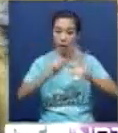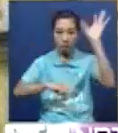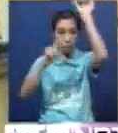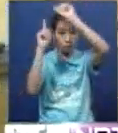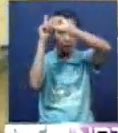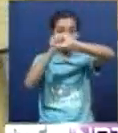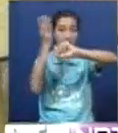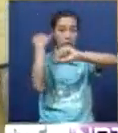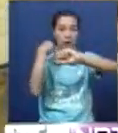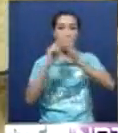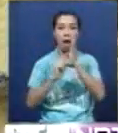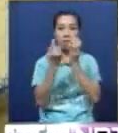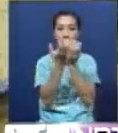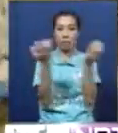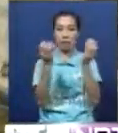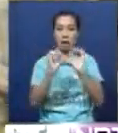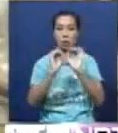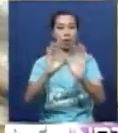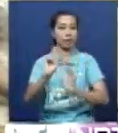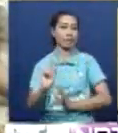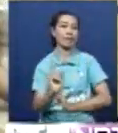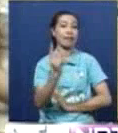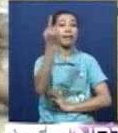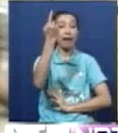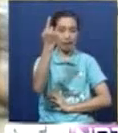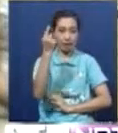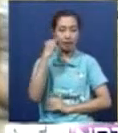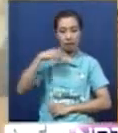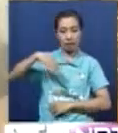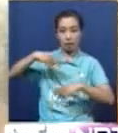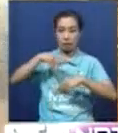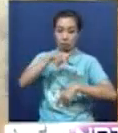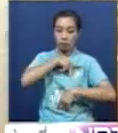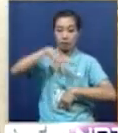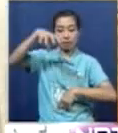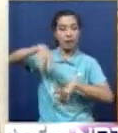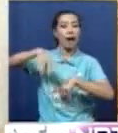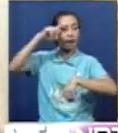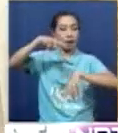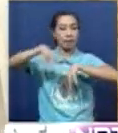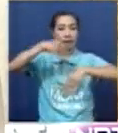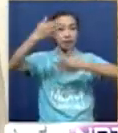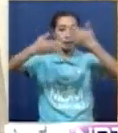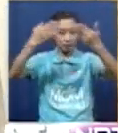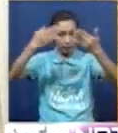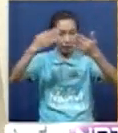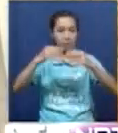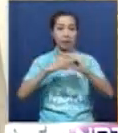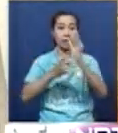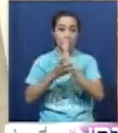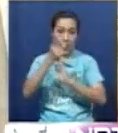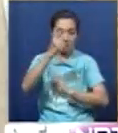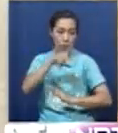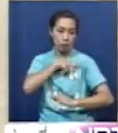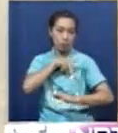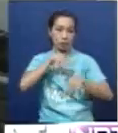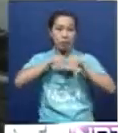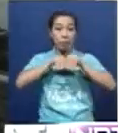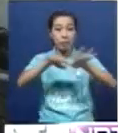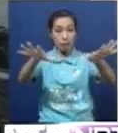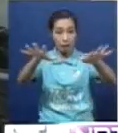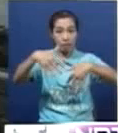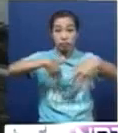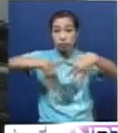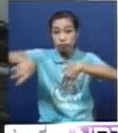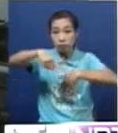ทรงแสดงปฐมเทศนาสำนักงานพระพุทธศาสนาแห่งชาติจึงจัดงานสัปดาห์เผยแผ่พระพุทธศาสนาขอเชิญชวนพุทธศา